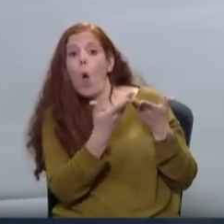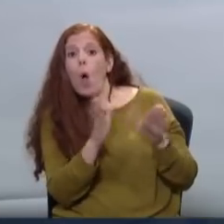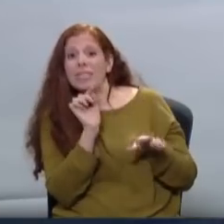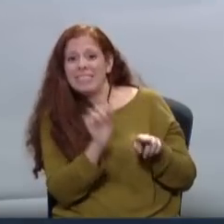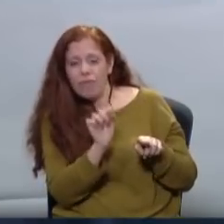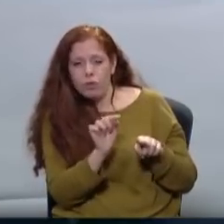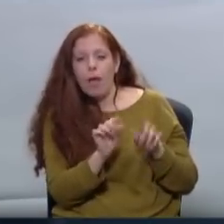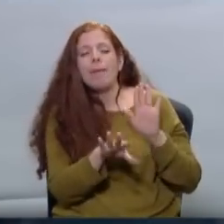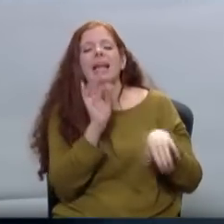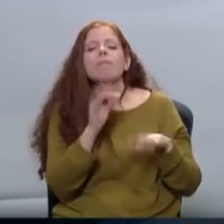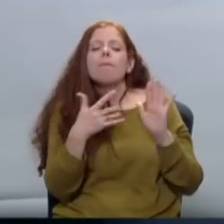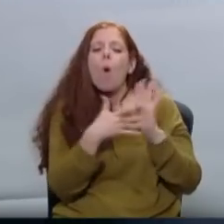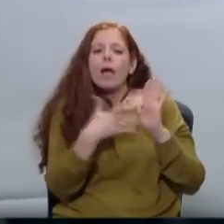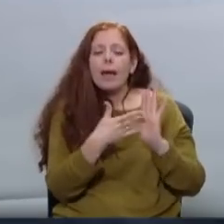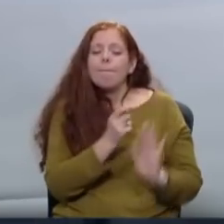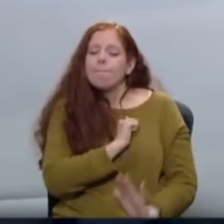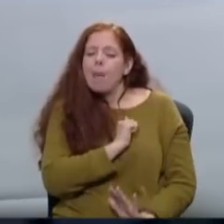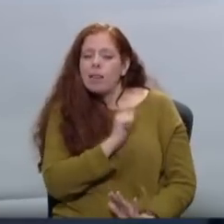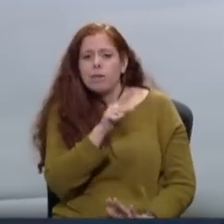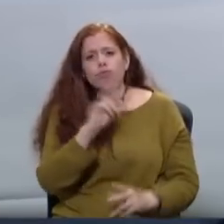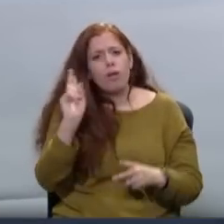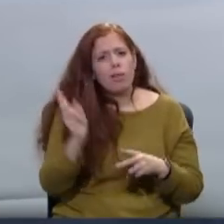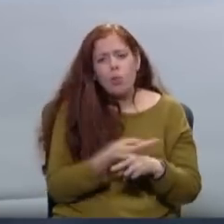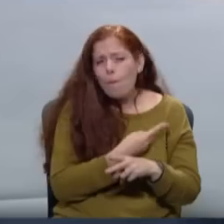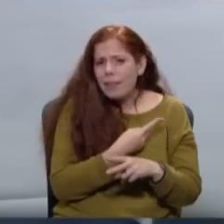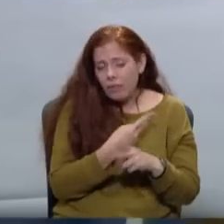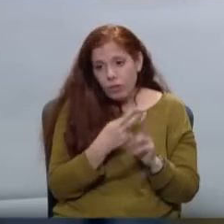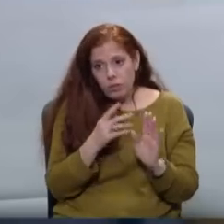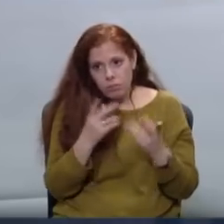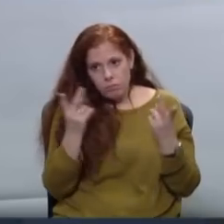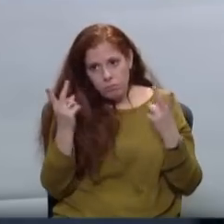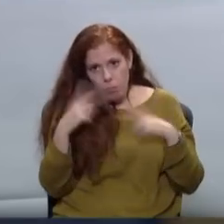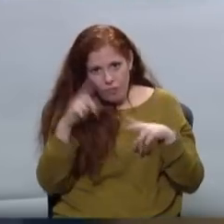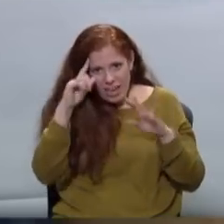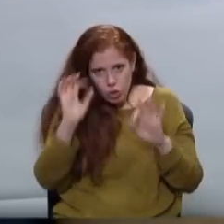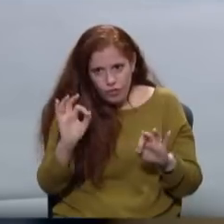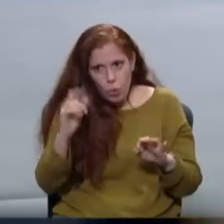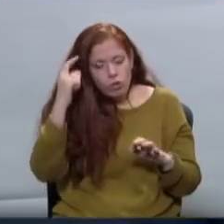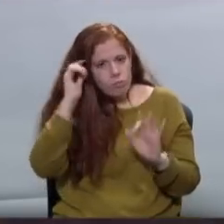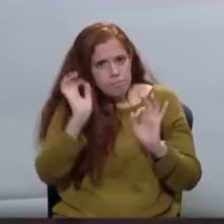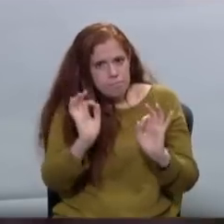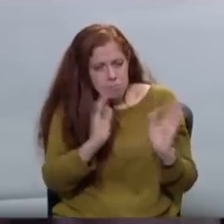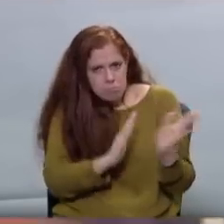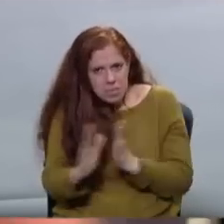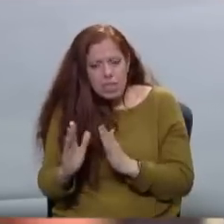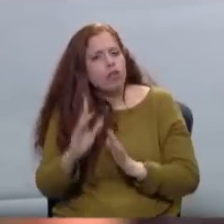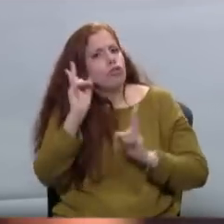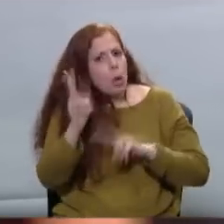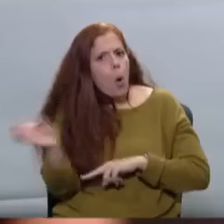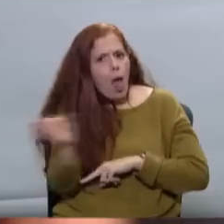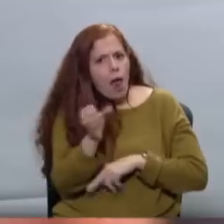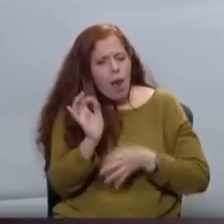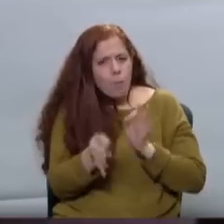בעזרת חוקרים פרטיים שהיא נורמטיבית, נורמטיבית במובן השפיות. כשרה לעמוד